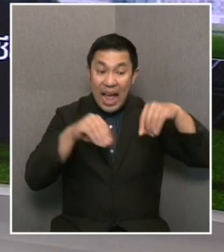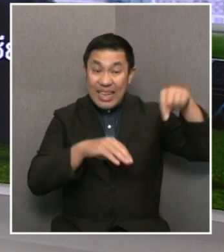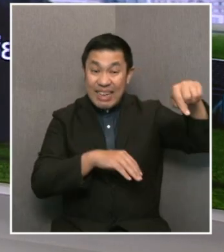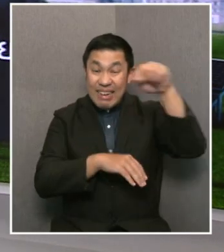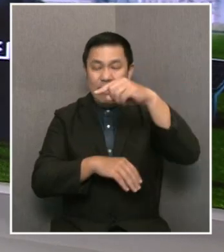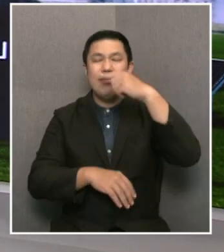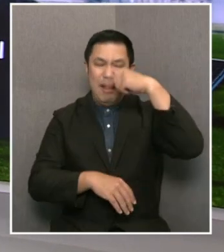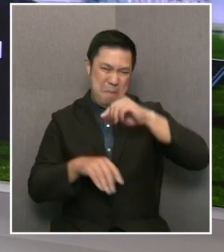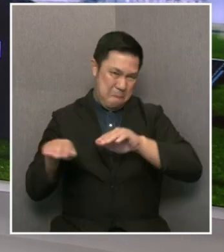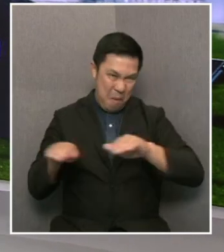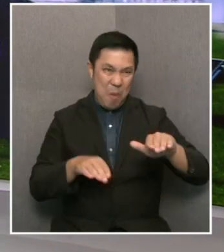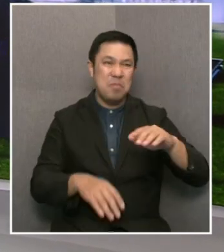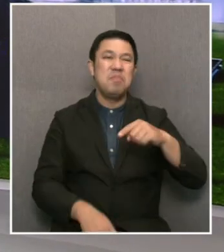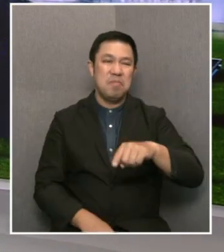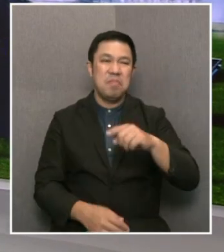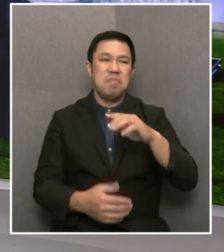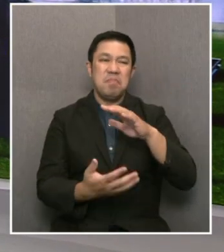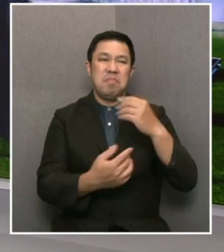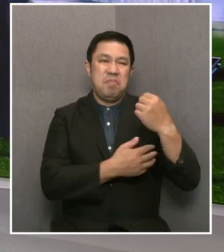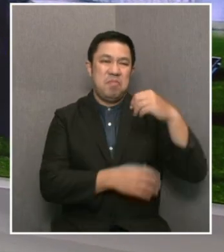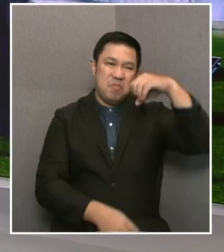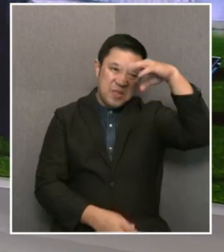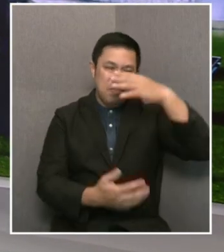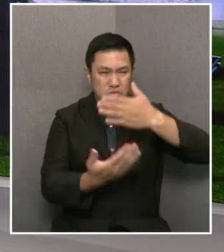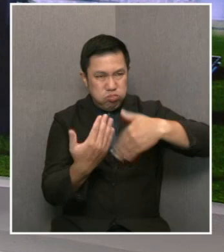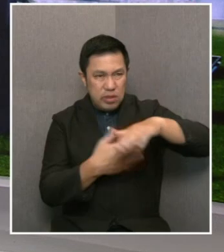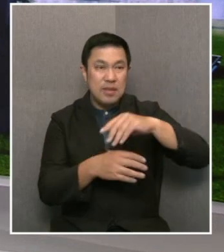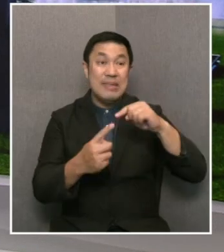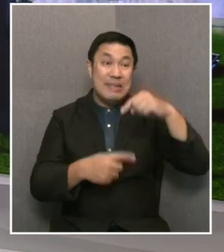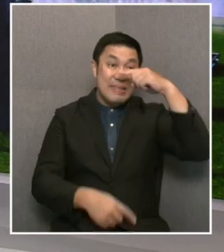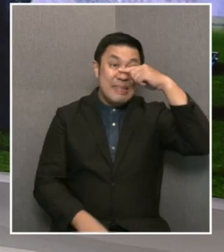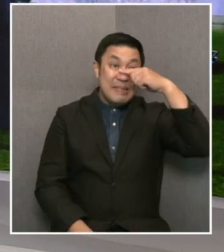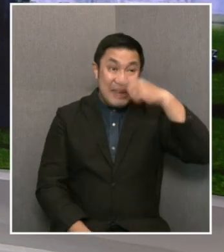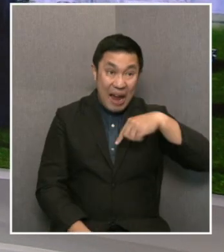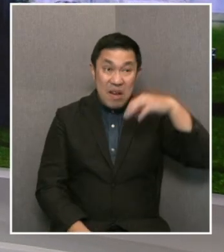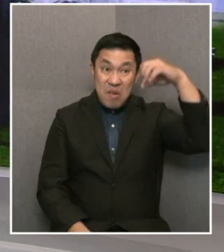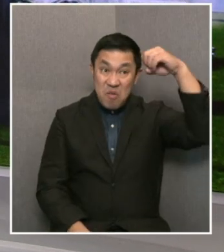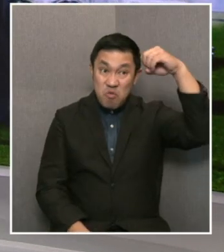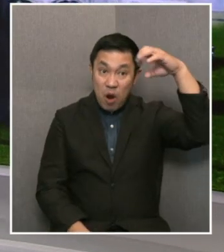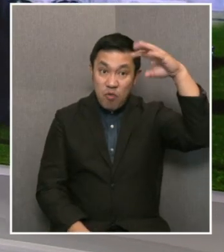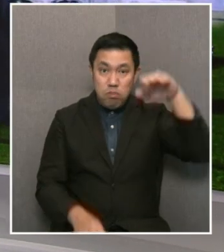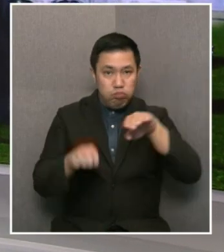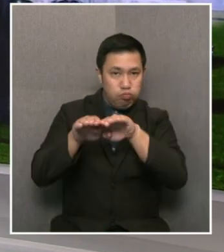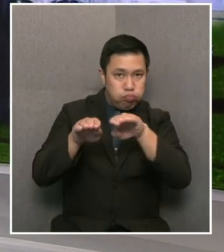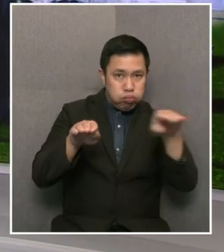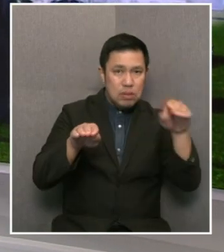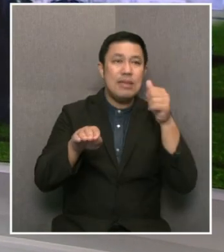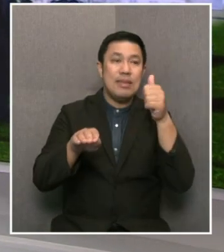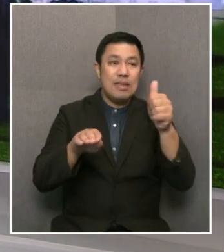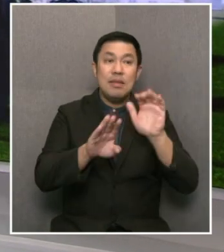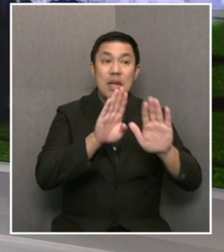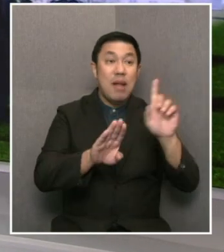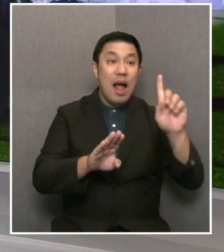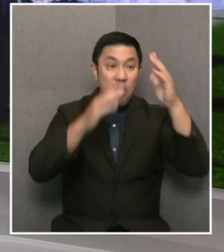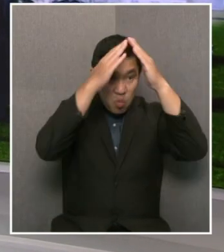สำหรับเรื่องของพลังงานหมุนเวียนค่ะไทยเราเนี่ยมีไฟฟ้าใช้ที่มีเสถียรภาพถ้าเทียบกับเพื่อนบ้านอย่างเวียด